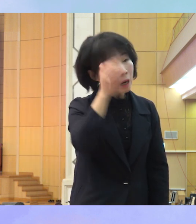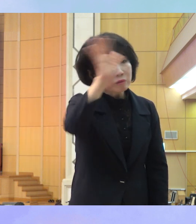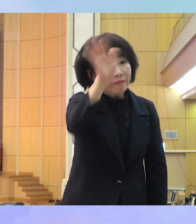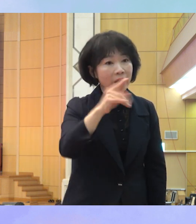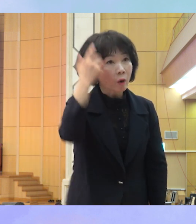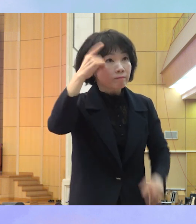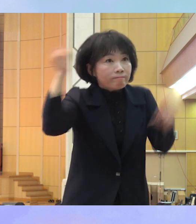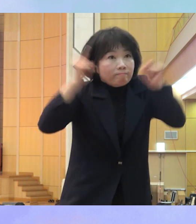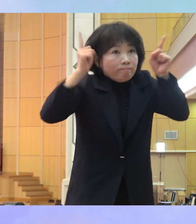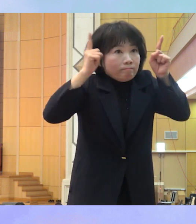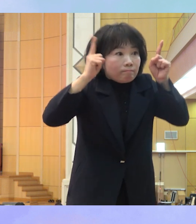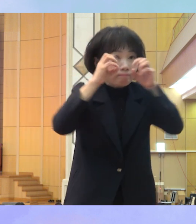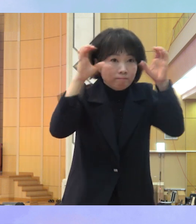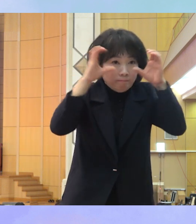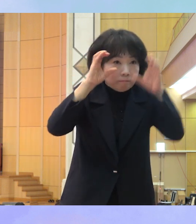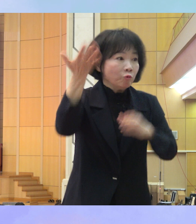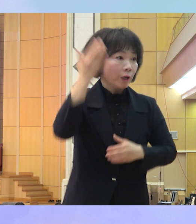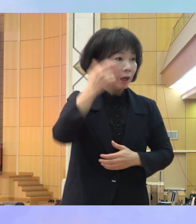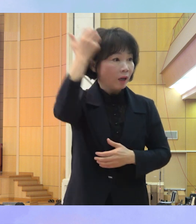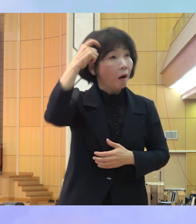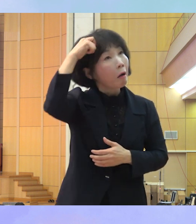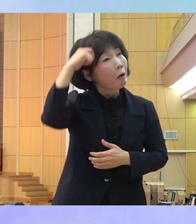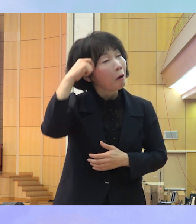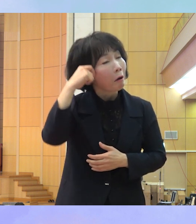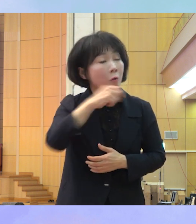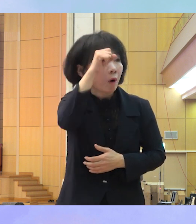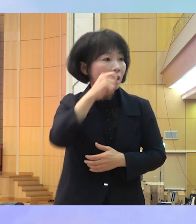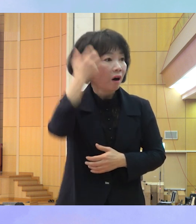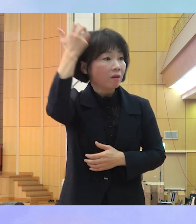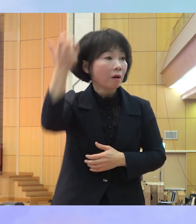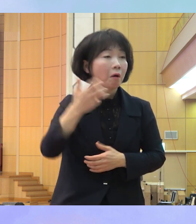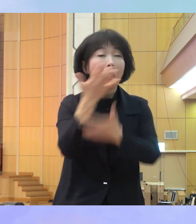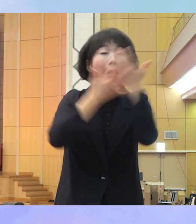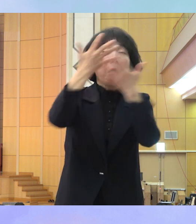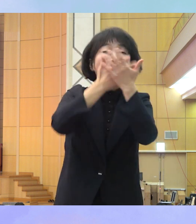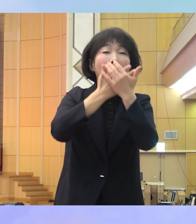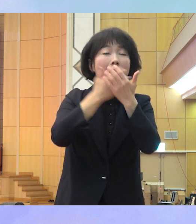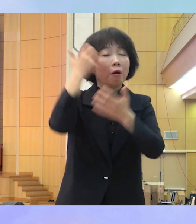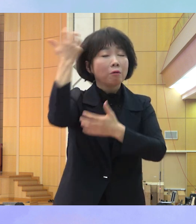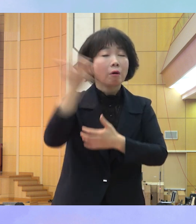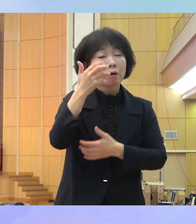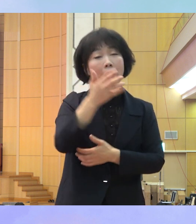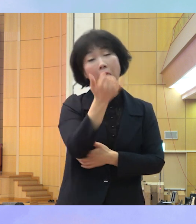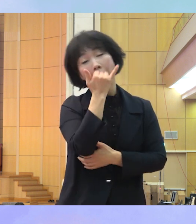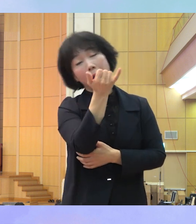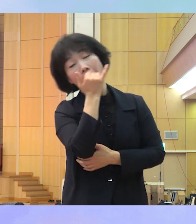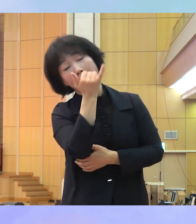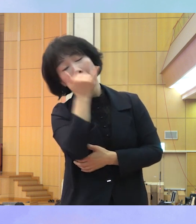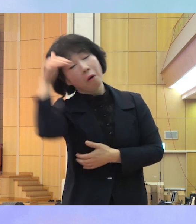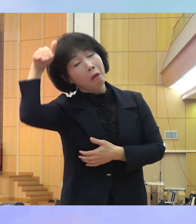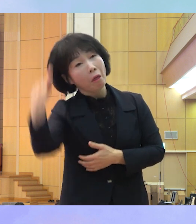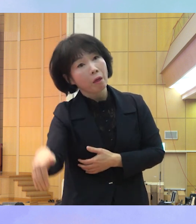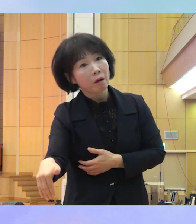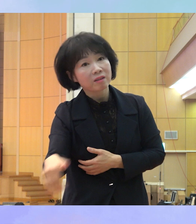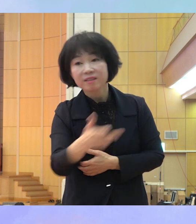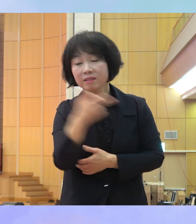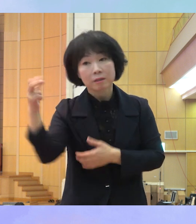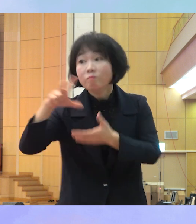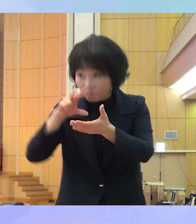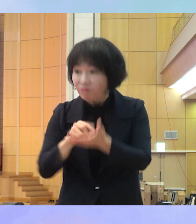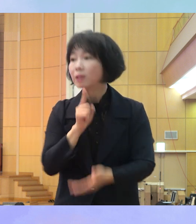말이에요. 영적으로 막 영감도 없어지고 영성도 없어지고 막 그렇게 돼버린다는 거 아니에요. 이게 참 보통 문제가